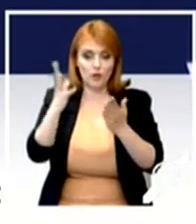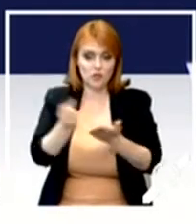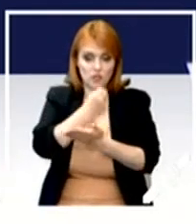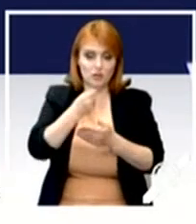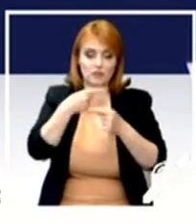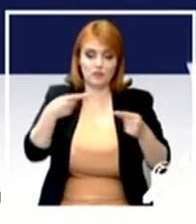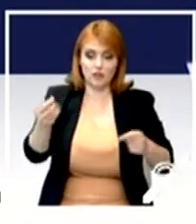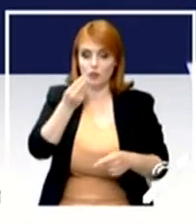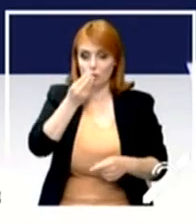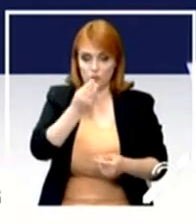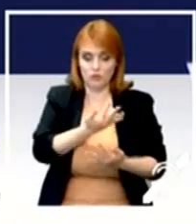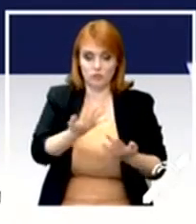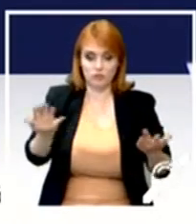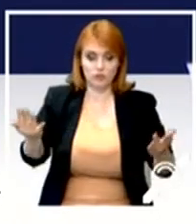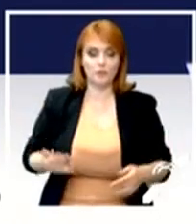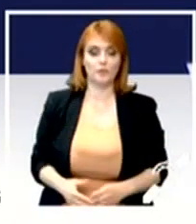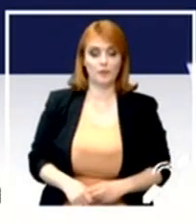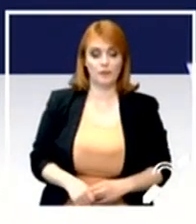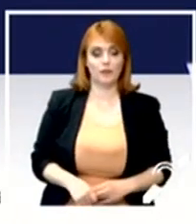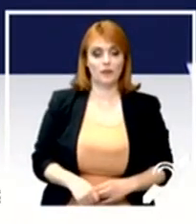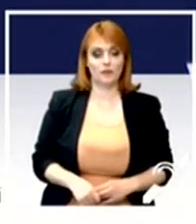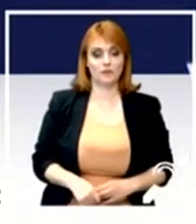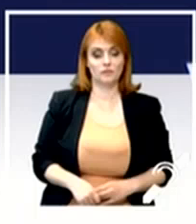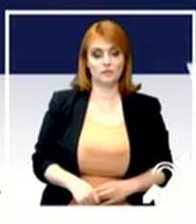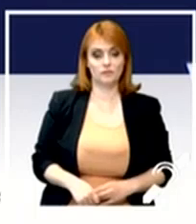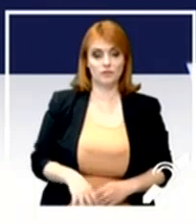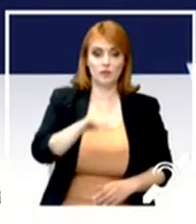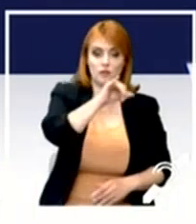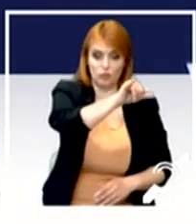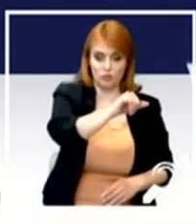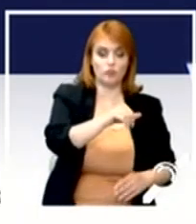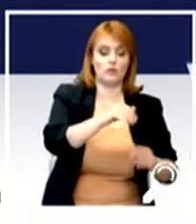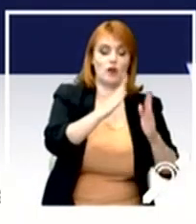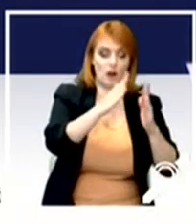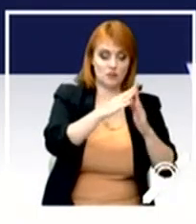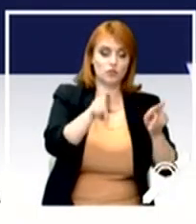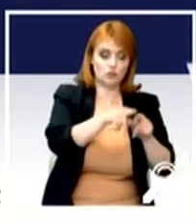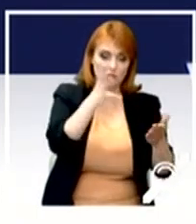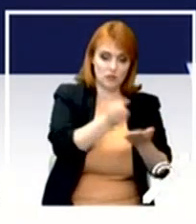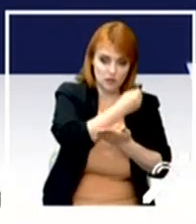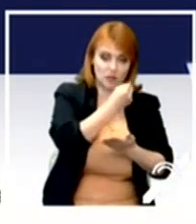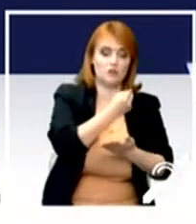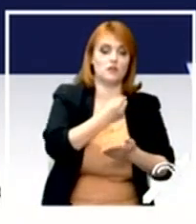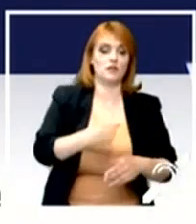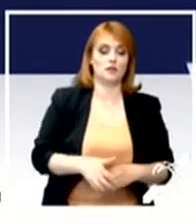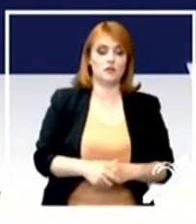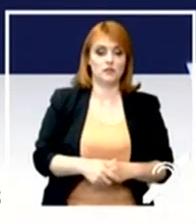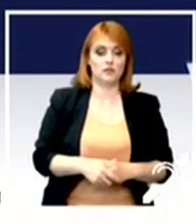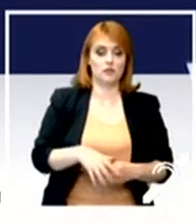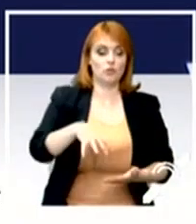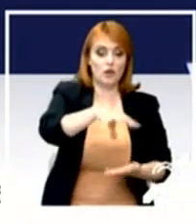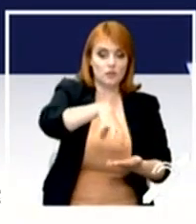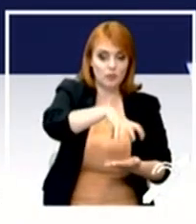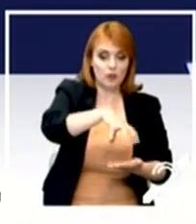care nemijlocit au fost depistate la domiciliul dumnealui, un